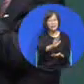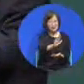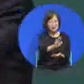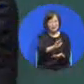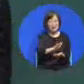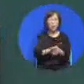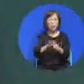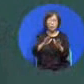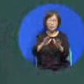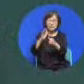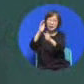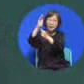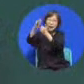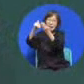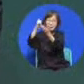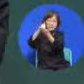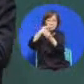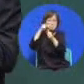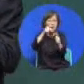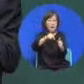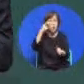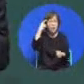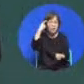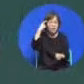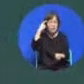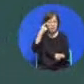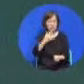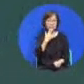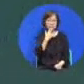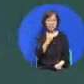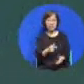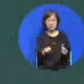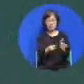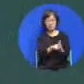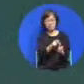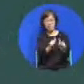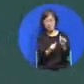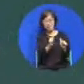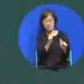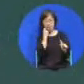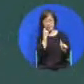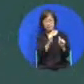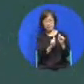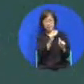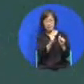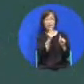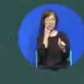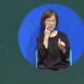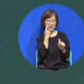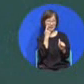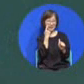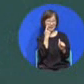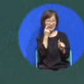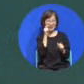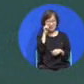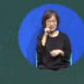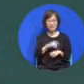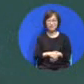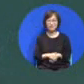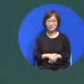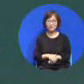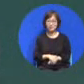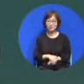아브라함을 시험하시려고. But God did so in order to test Abraham. 원래요, 여러분 이게 뭐 잘못 있다고 망하는 거 아닙니다.